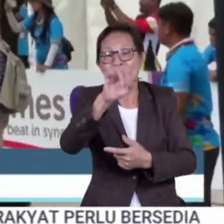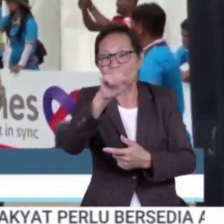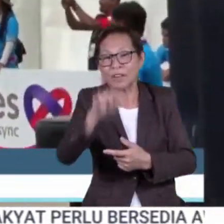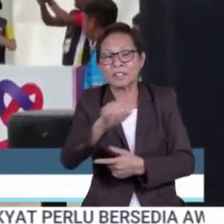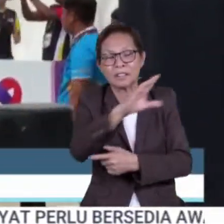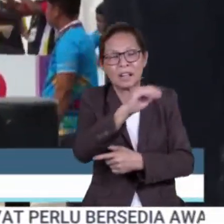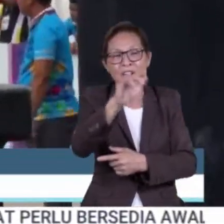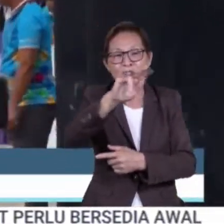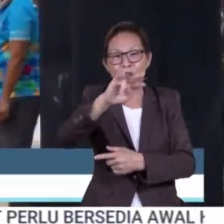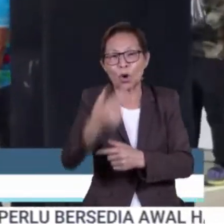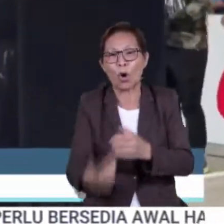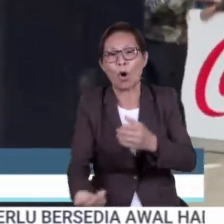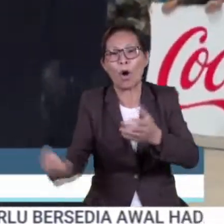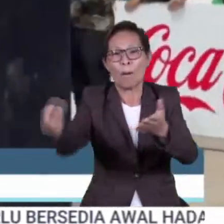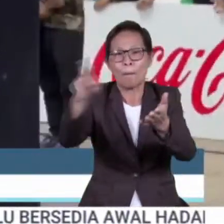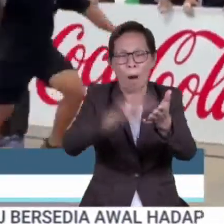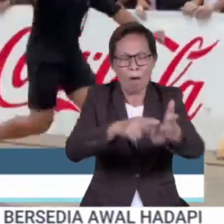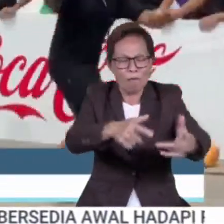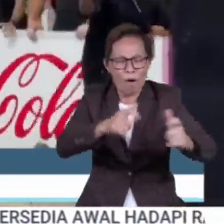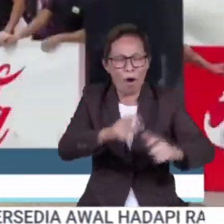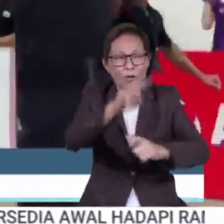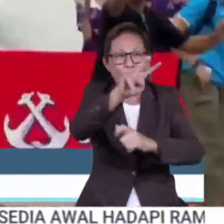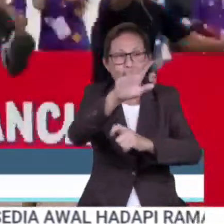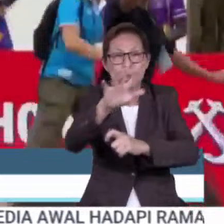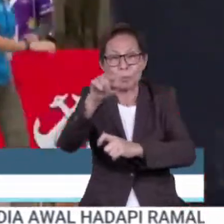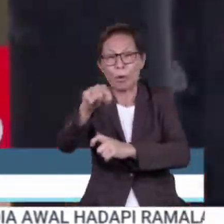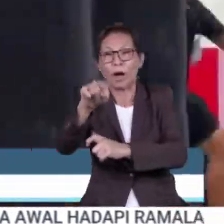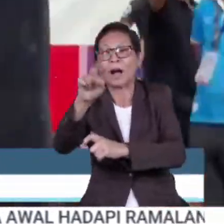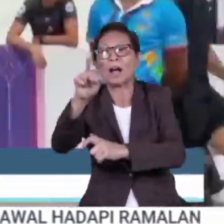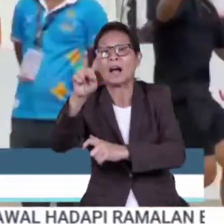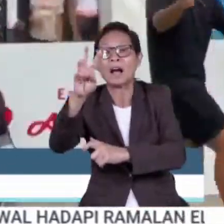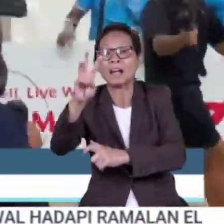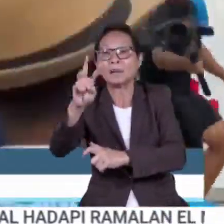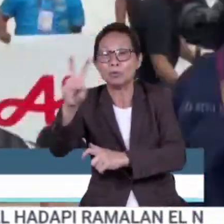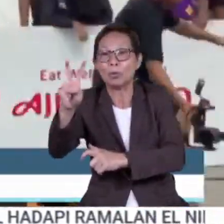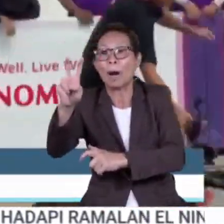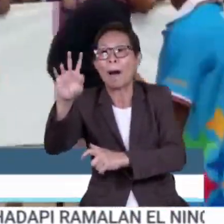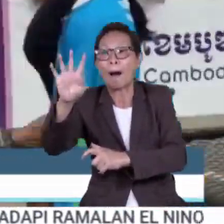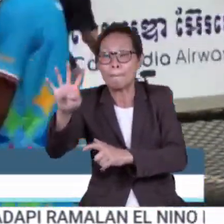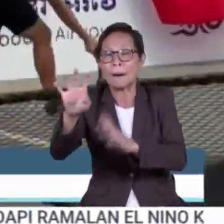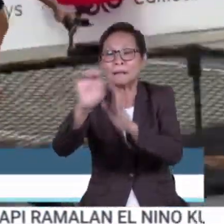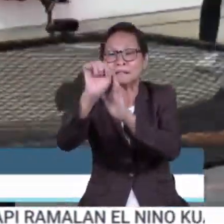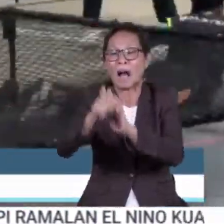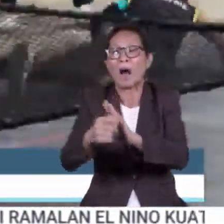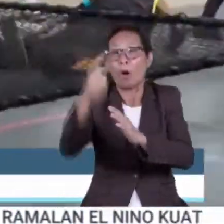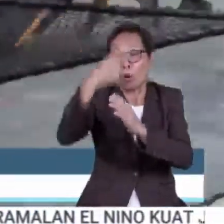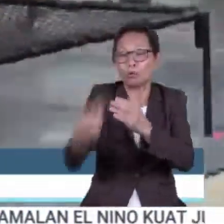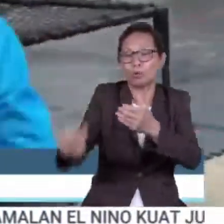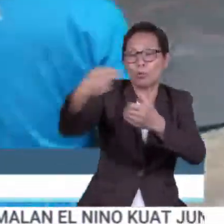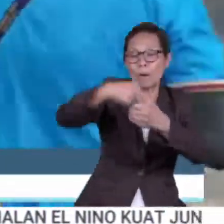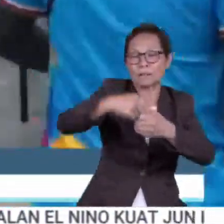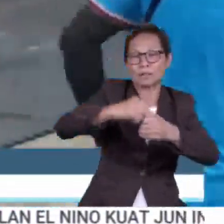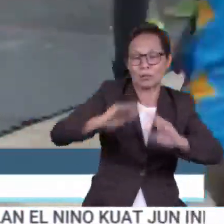Wei Teng melakar catatan terpantas 25.624 saat untuk mara ke peringkat